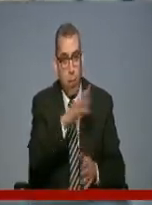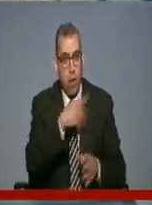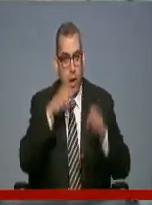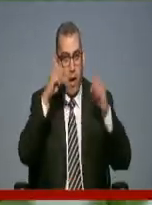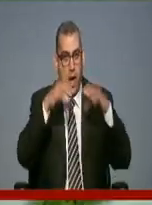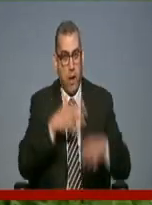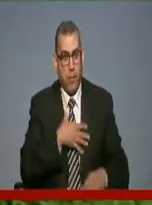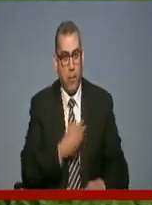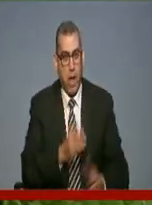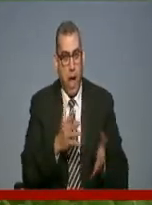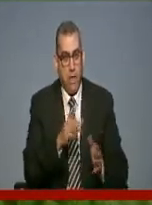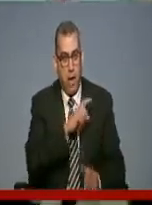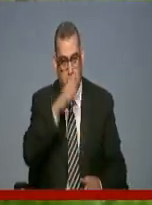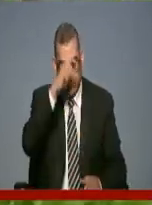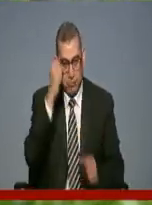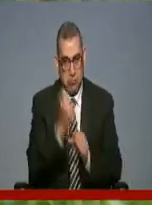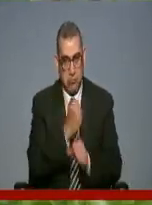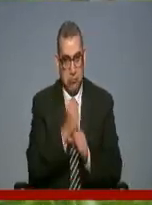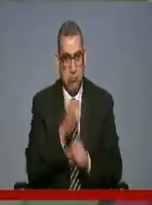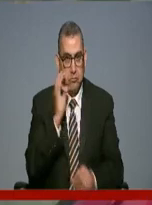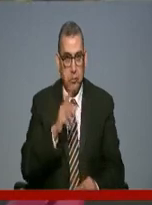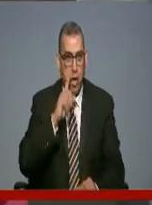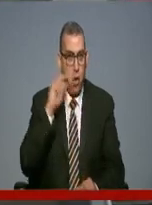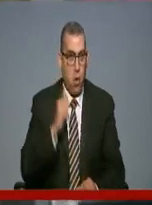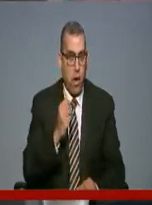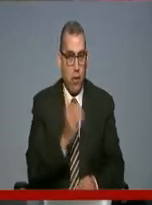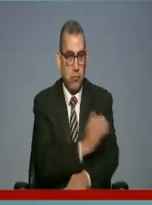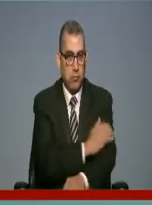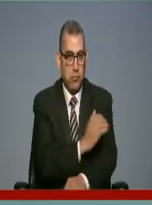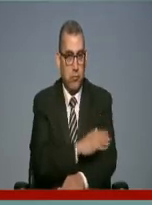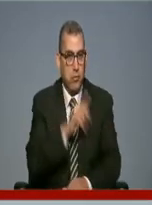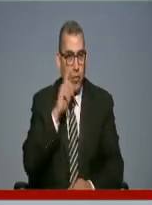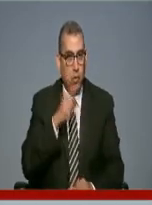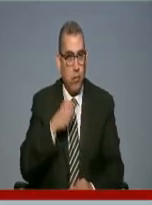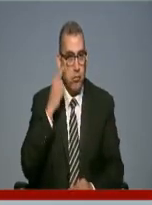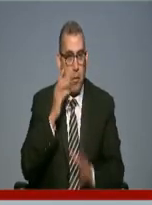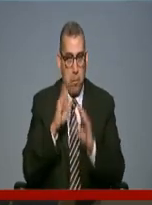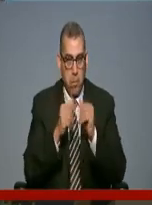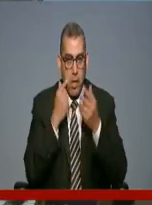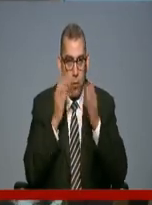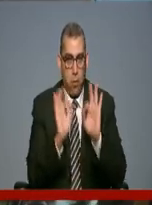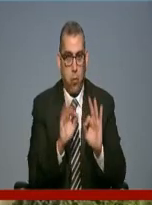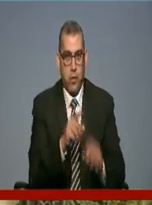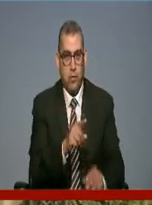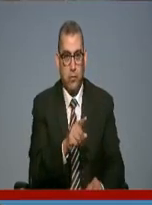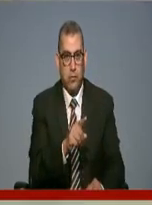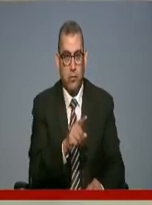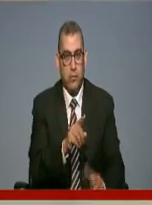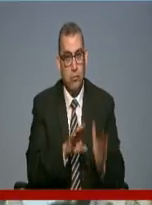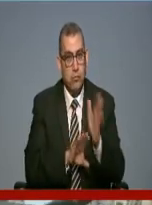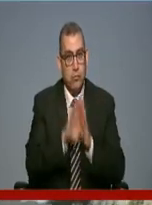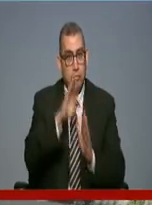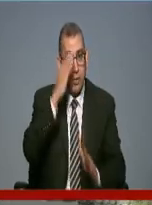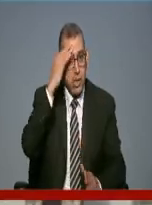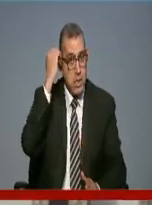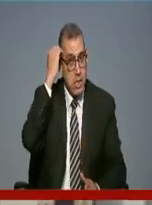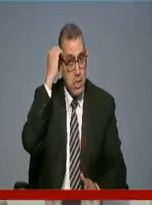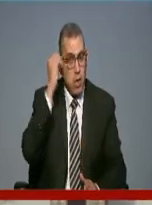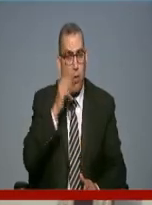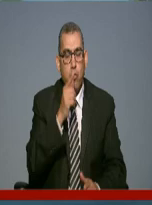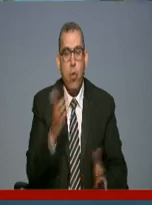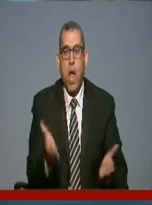بخلوش بنقطة عرق واحدة، جدعان متأصلين بحب مصر. عن تاريخ الصعيد قول ما